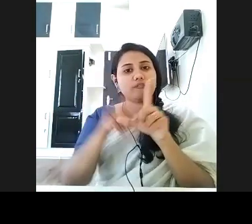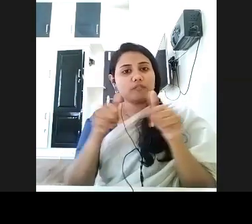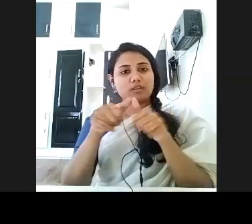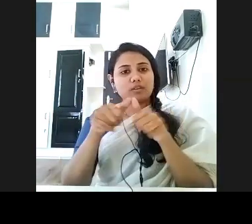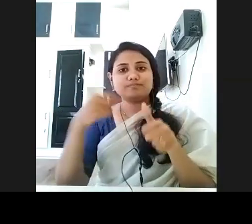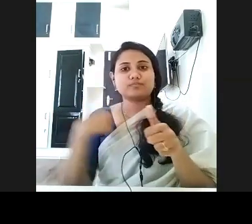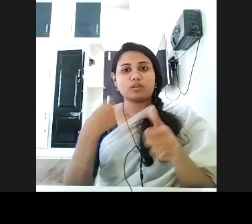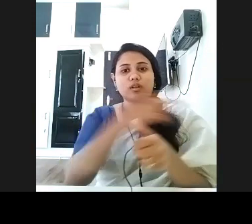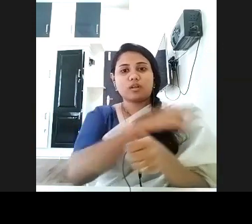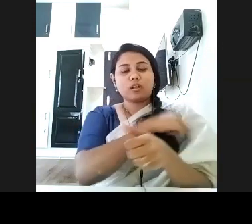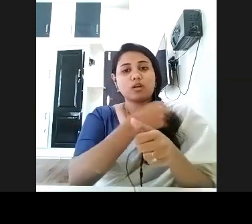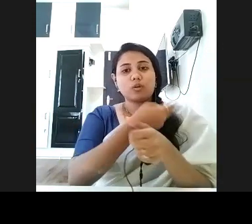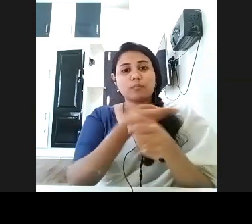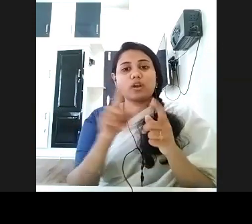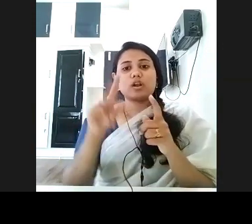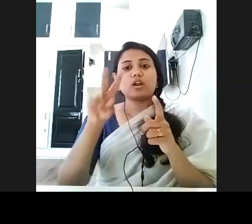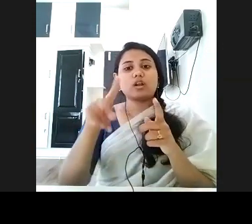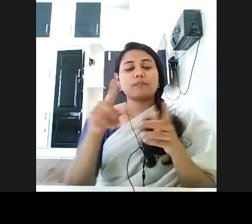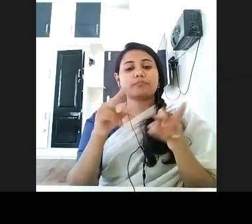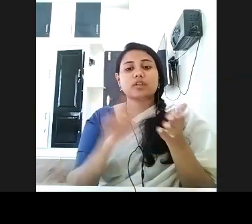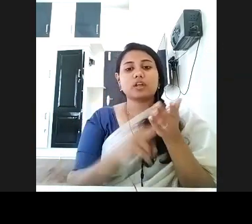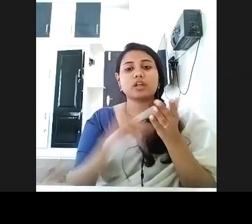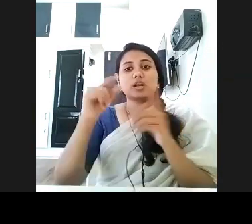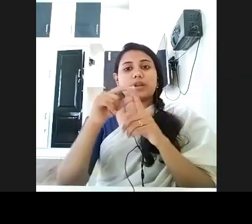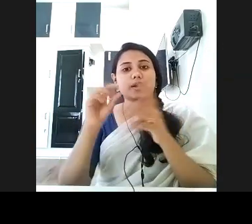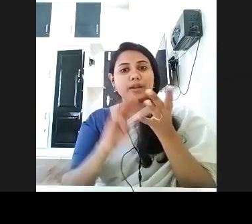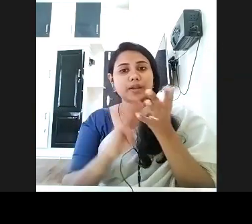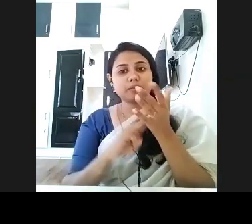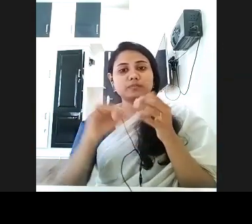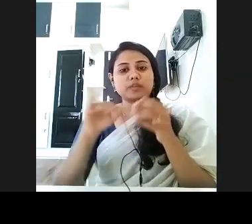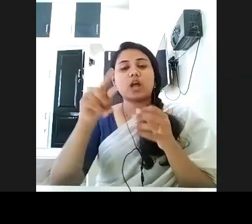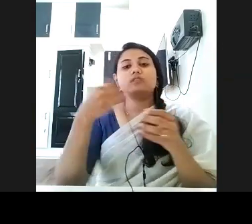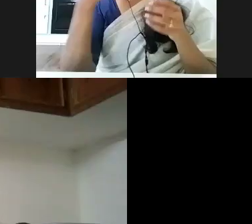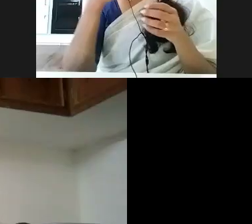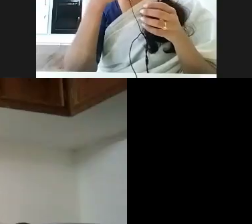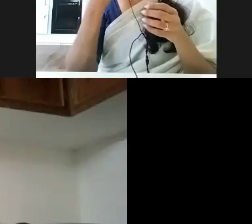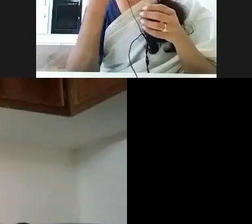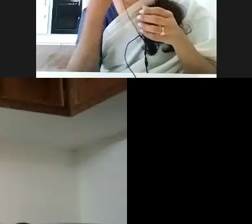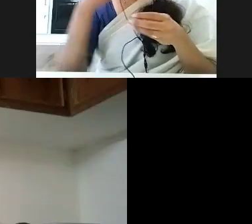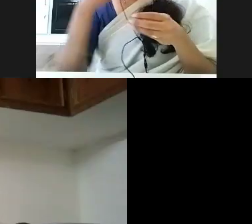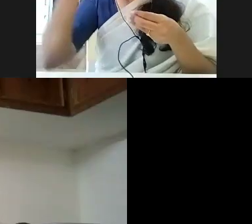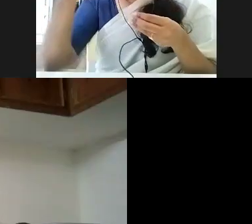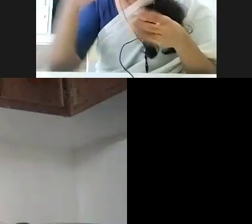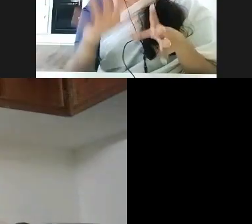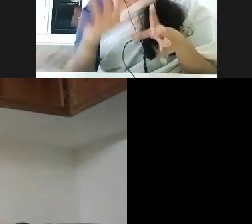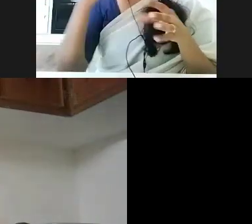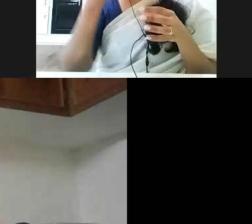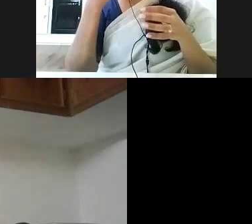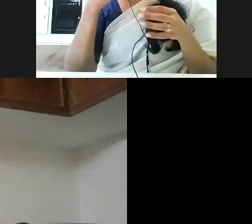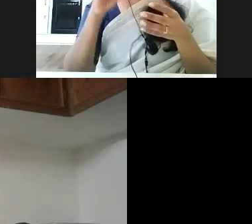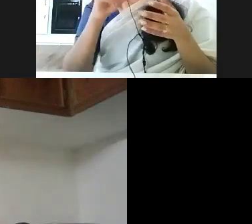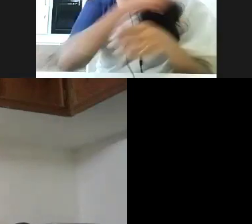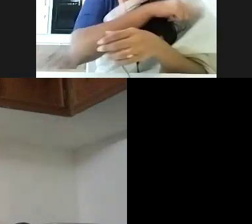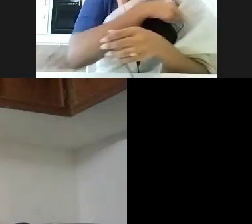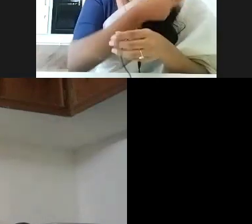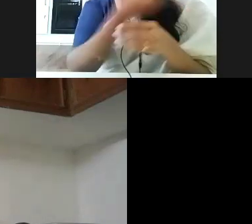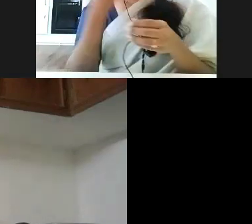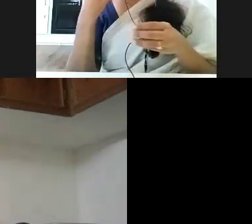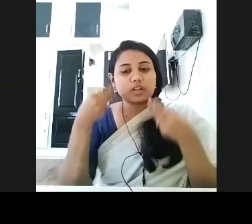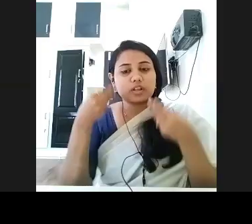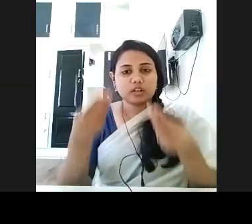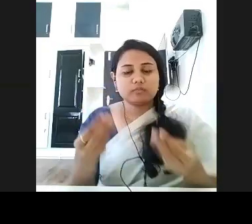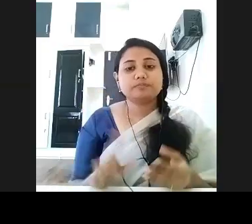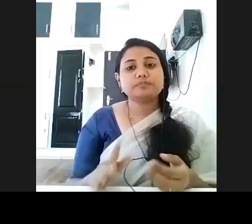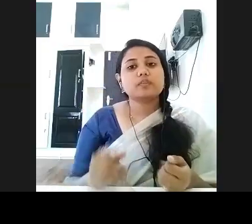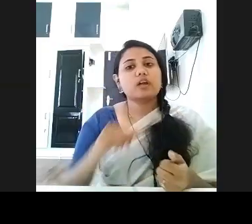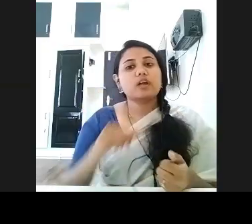ആയിരിക്കും മിംസ് കോഴിക്കോട്. ഞാൻ പറഞ്ഞു ഐ ജസ്റ്റ് ഷെയർ ദാറ്റ് കോമൺ നമ്പർ ടു യു ഓൾ, സോ ദാറ്റ് ആ നമ്പർ ഒന്ന് കിട്ടിക്കഴിഞ്ഞാൽ നിങ്ങൾക്ക് എല്ലാ